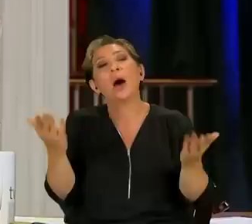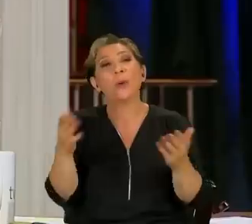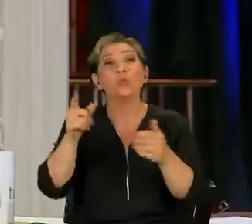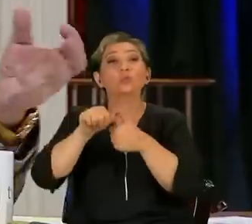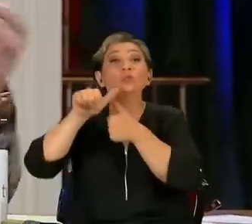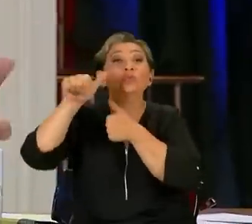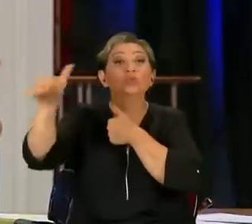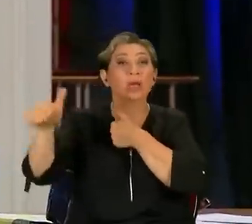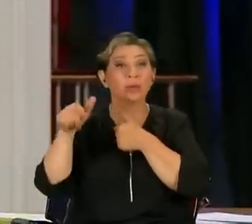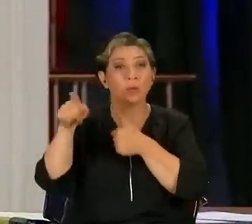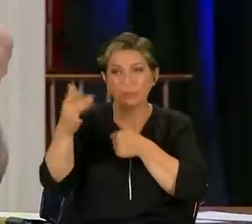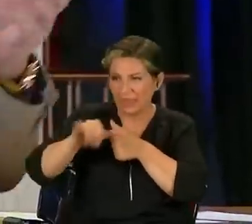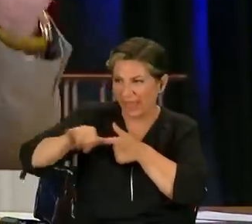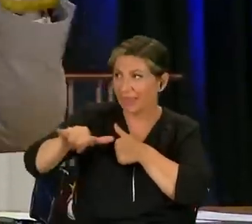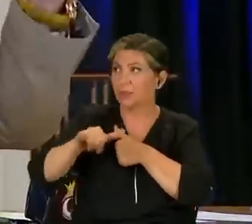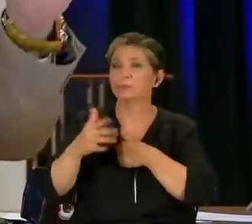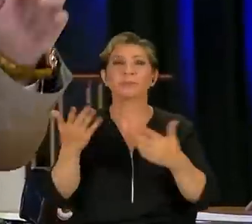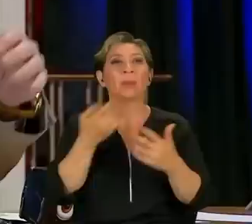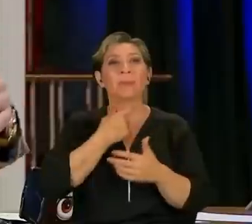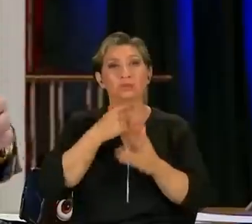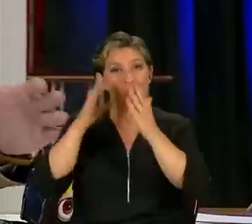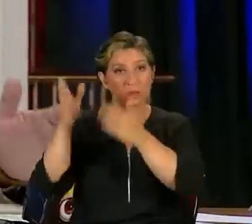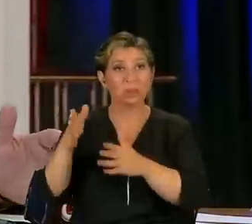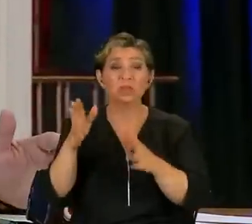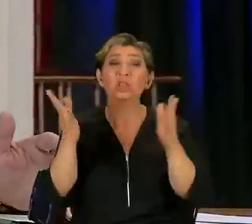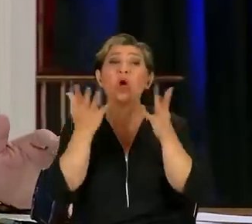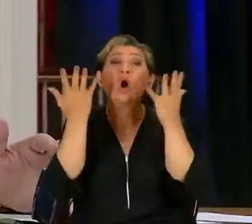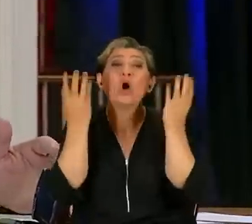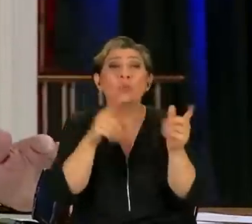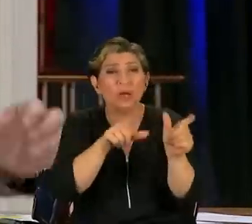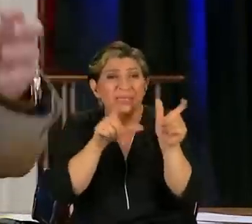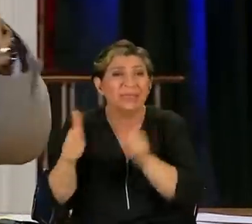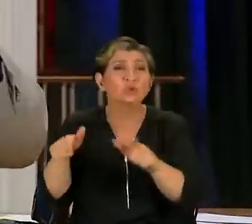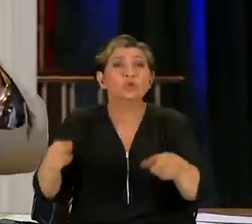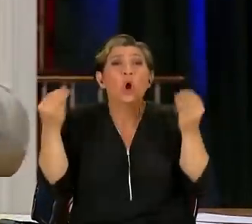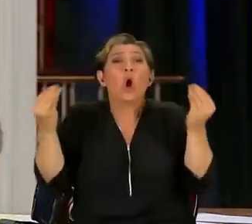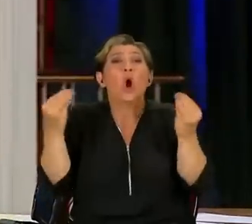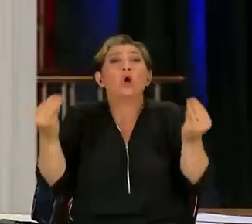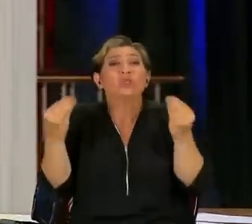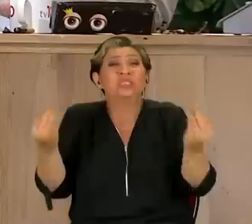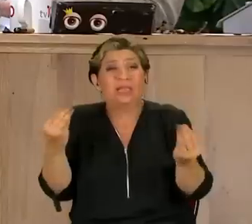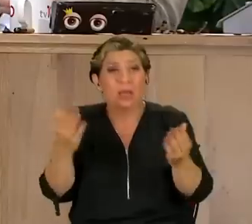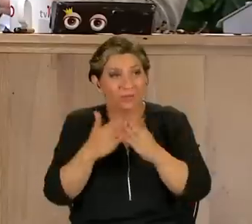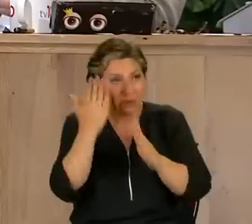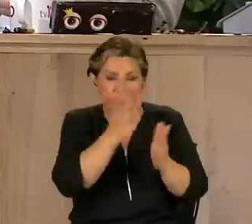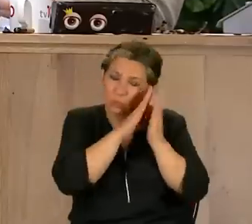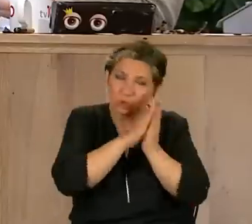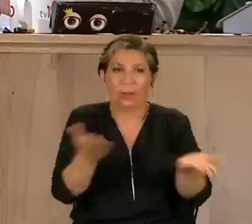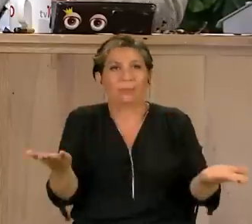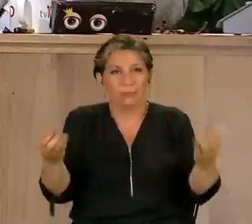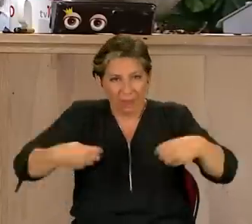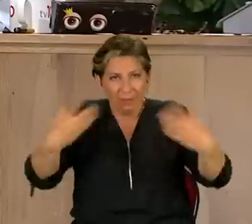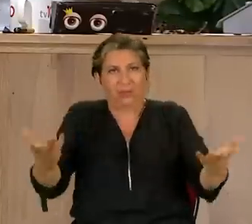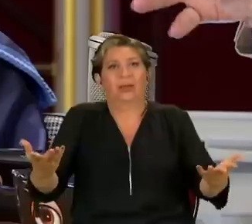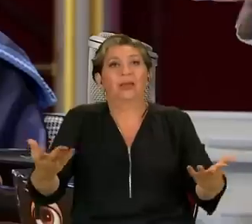zaman uzak geliyordu. Şimdi orası bile yakın. Ondan sonra Beykoz ne olur buraya taşının ne olur gitmeye kalın. Diyor ki eve gidecek uyuyacağım ayol.